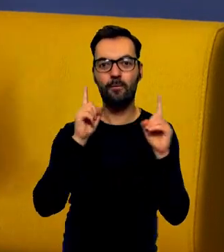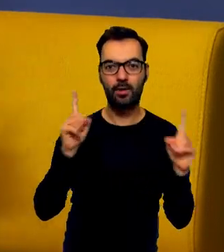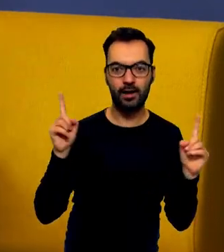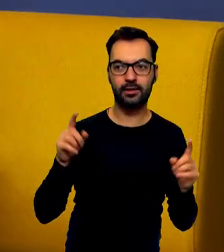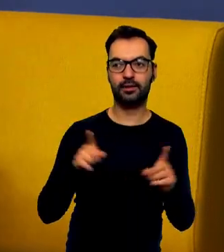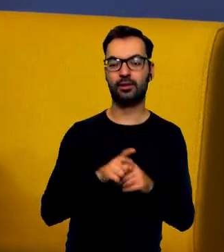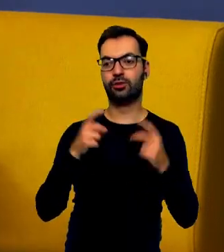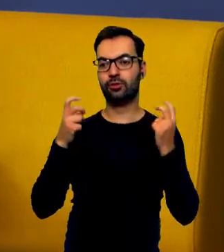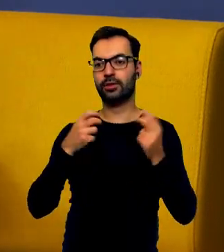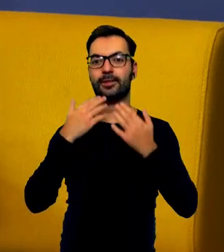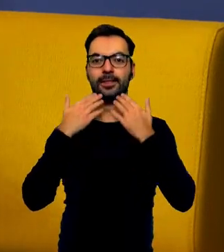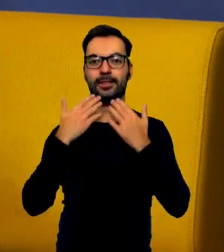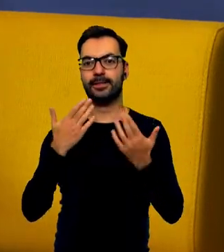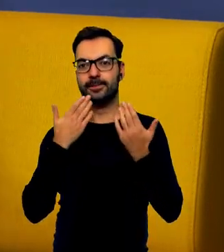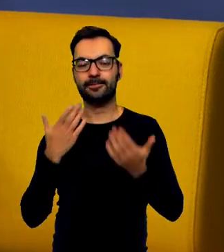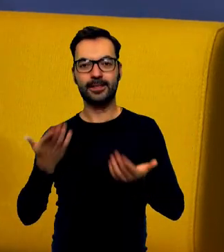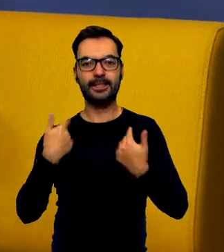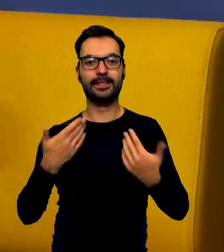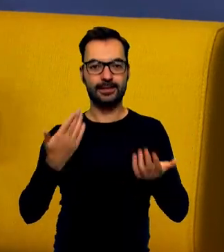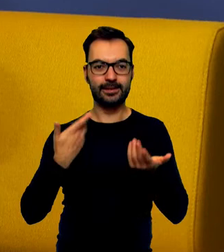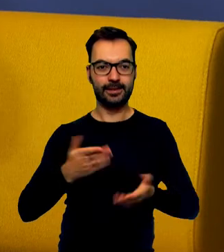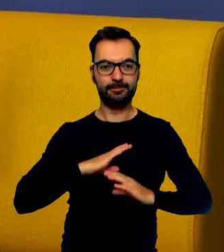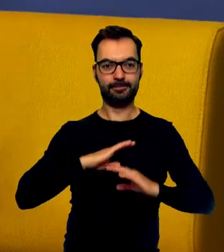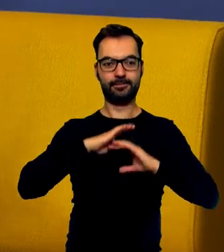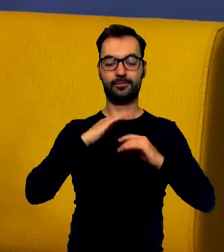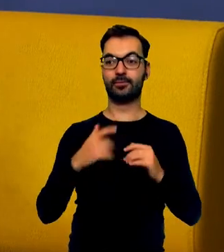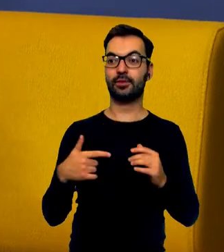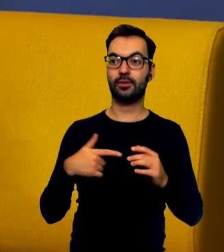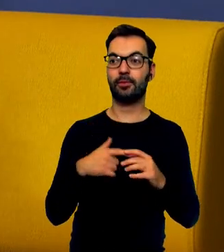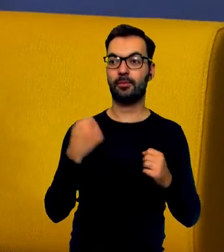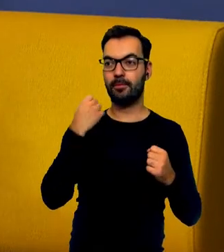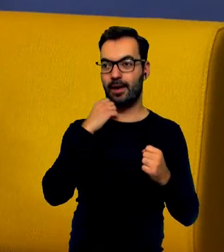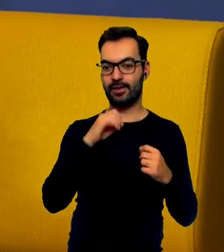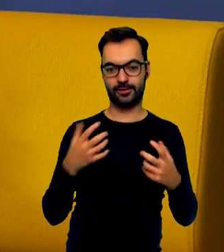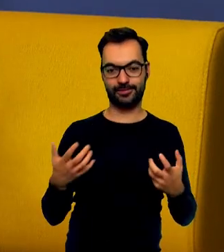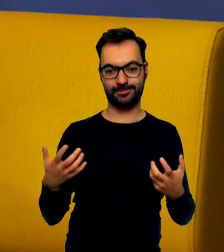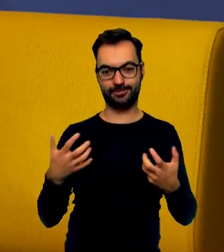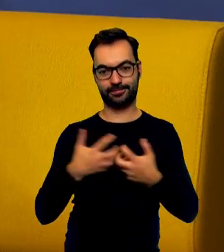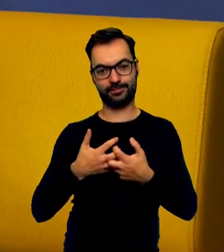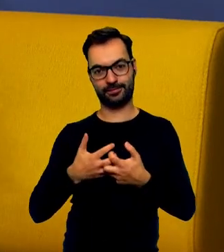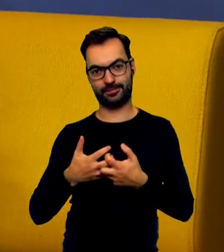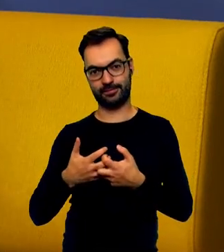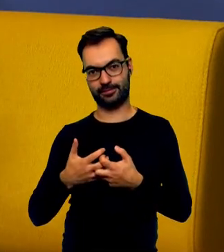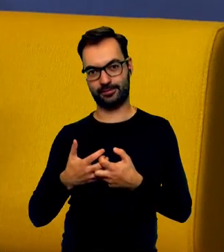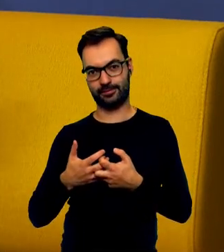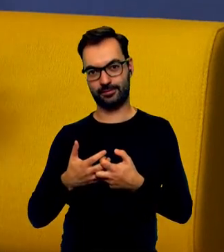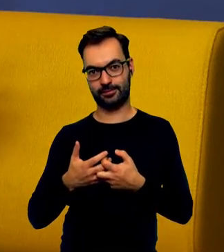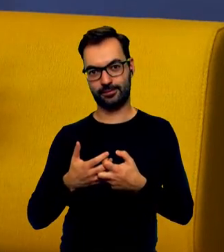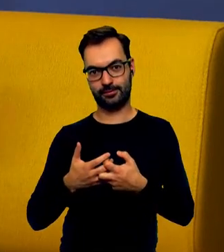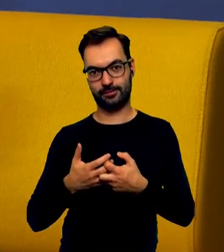też poszukiwania gratyfikacji sprzęga się bardzo silnie właśnie